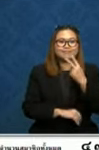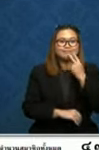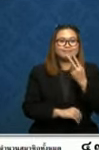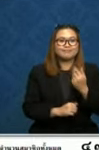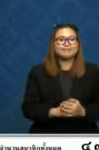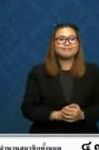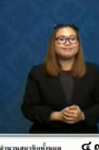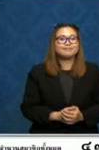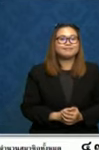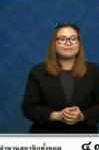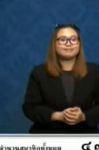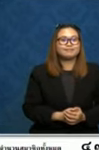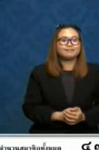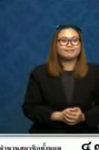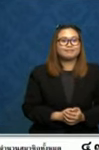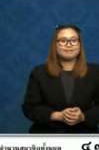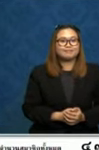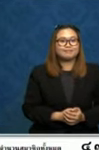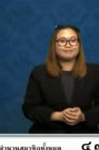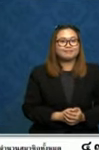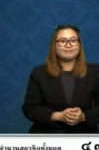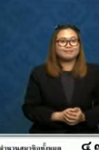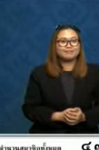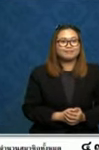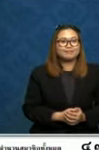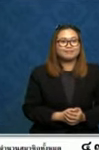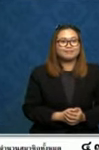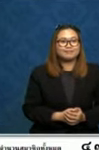ข้าสู่เนื้อหาเลยนะครับประเด็นที่อภิปร